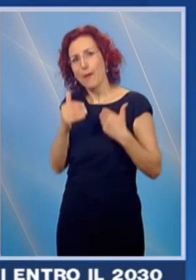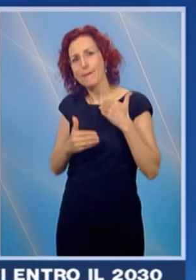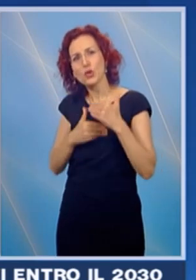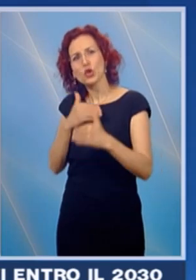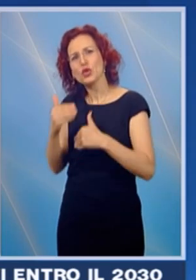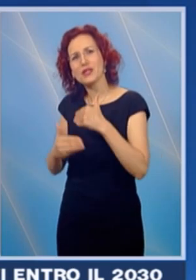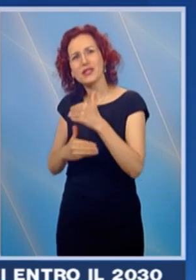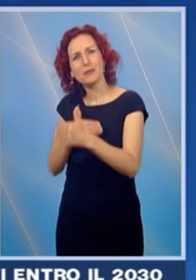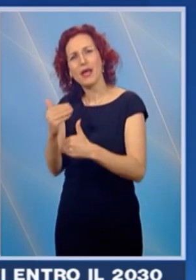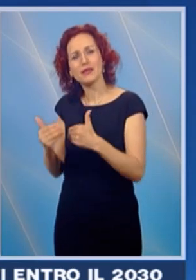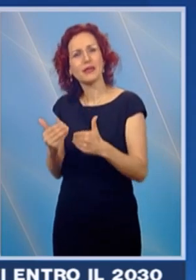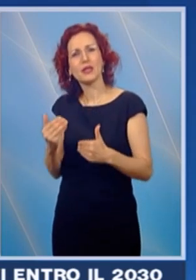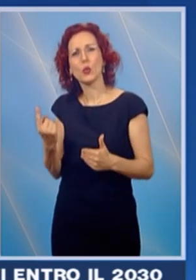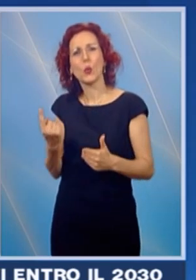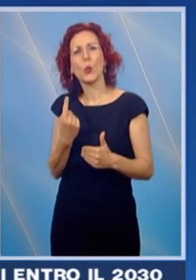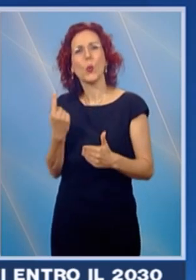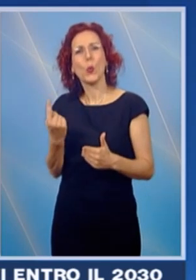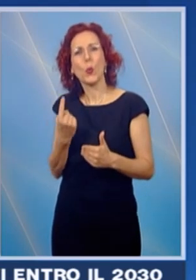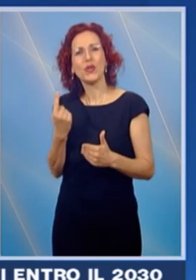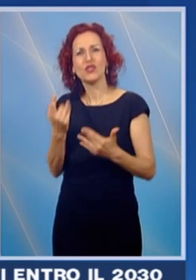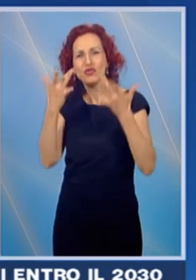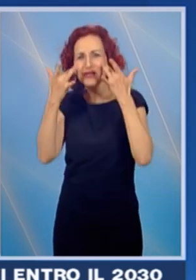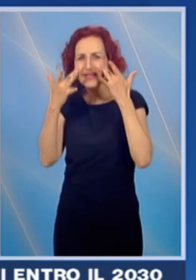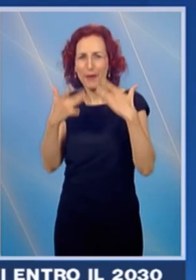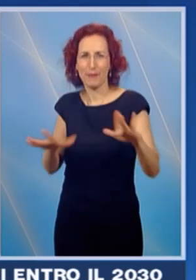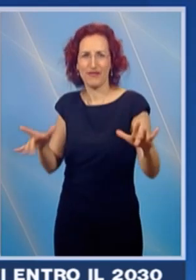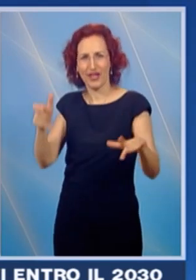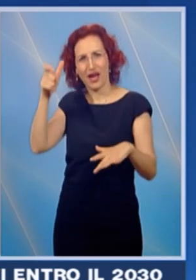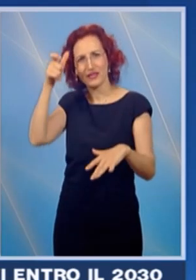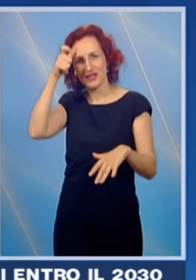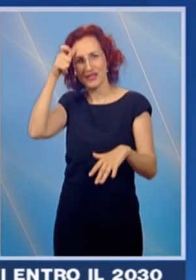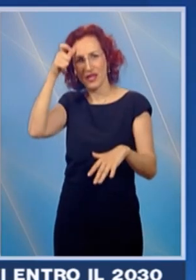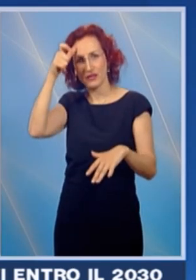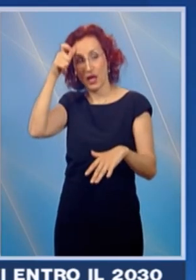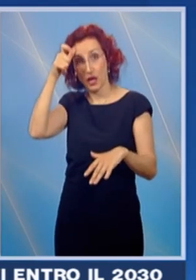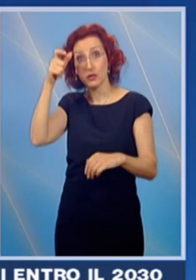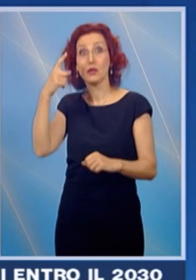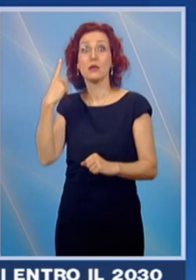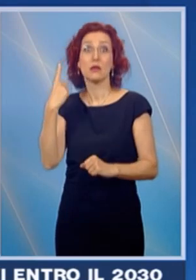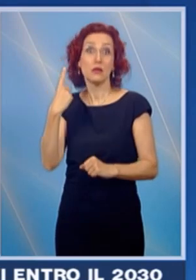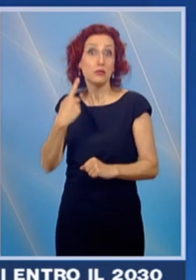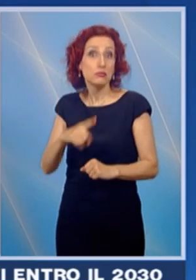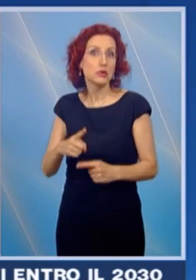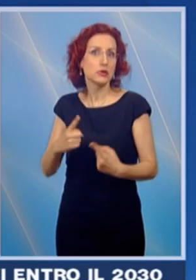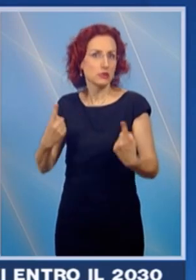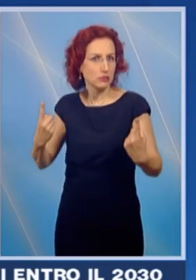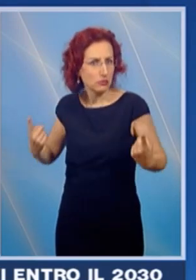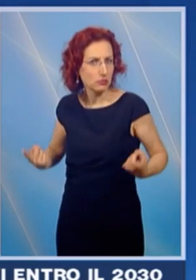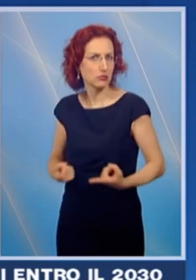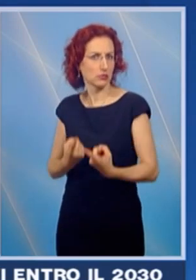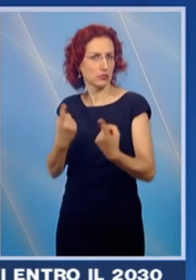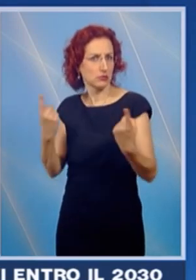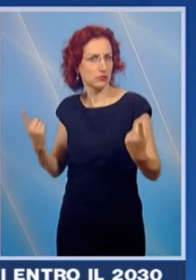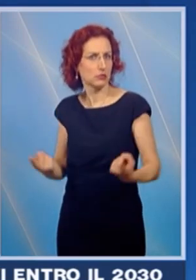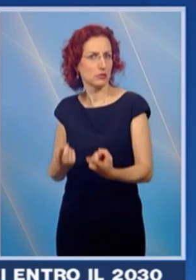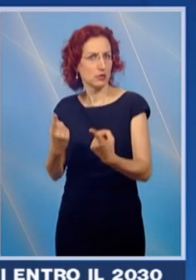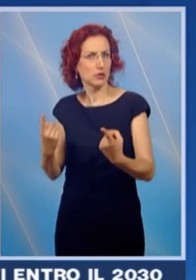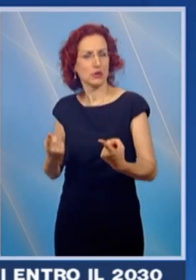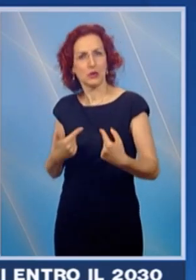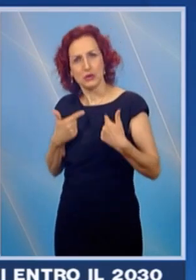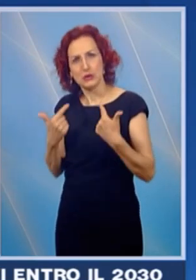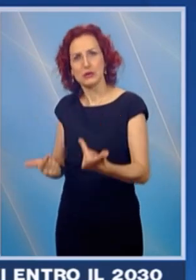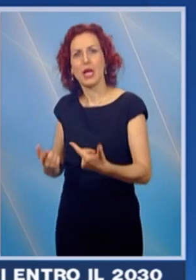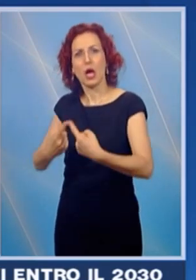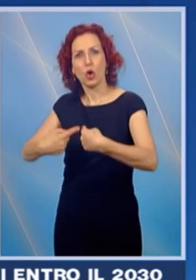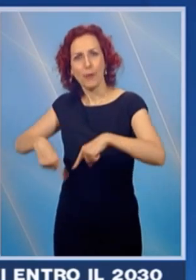unici semplificati statali, sono tutte leve sulle quali agire per consentire alla Commissione di